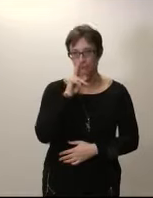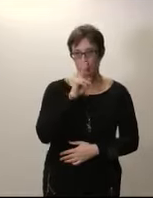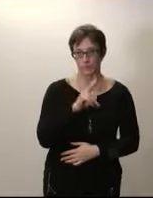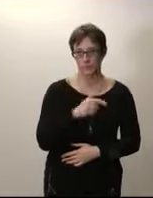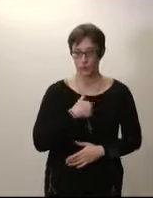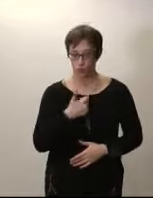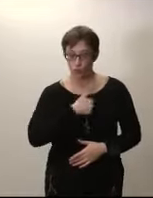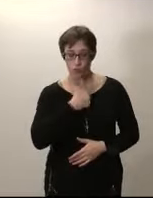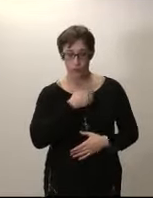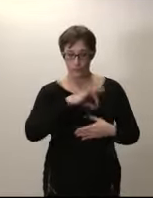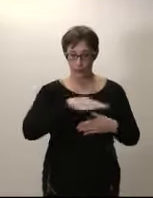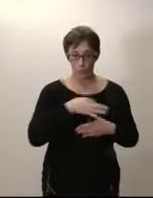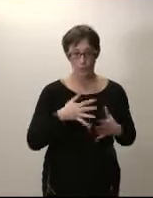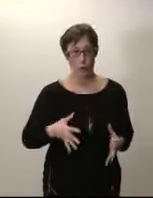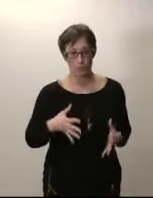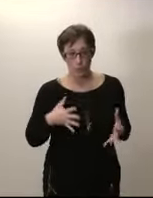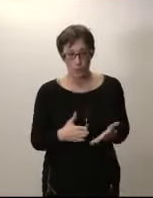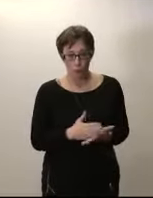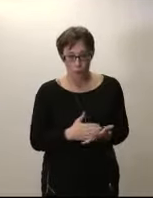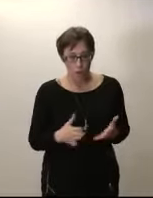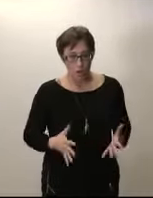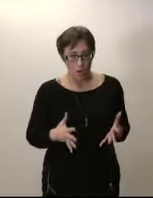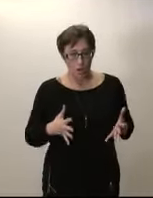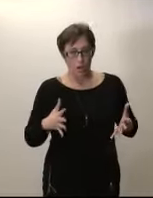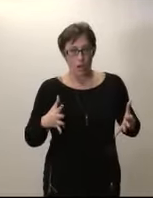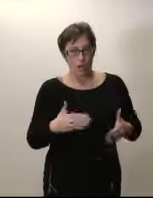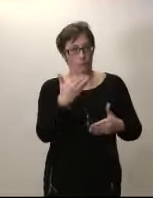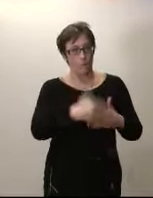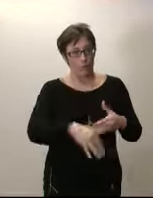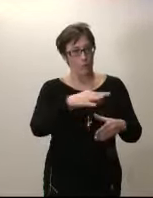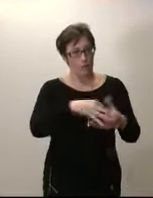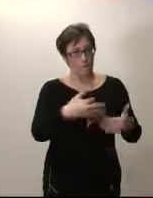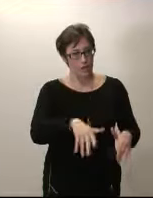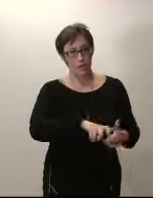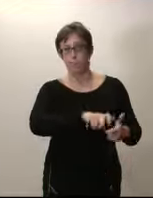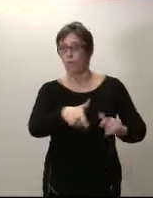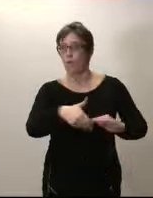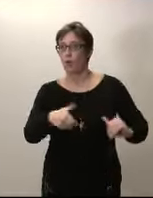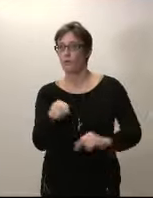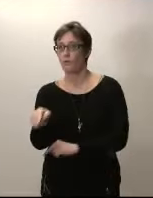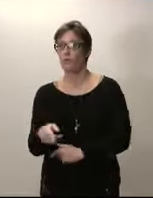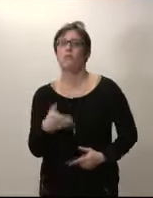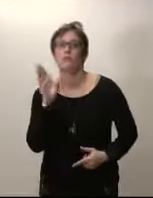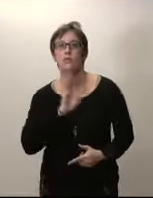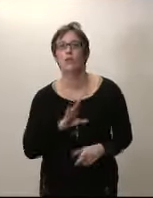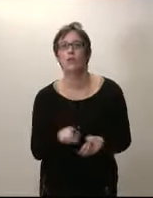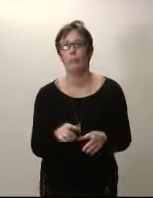mandat et qui se sont terminés et qui ont été livrés sous le vôtre. Donc s'il vous plaît, un peu de pudeur quand même, ne vous attribuez pas des mérites qui ne vous reviennent